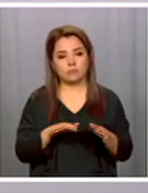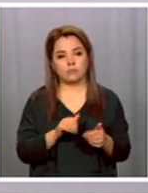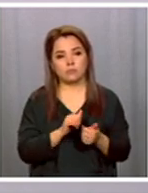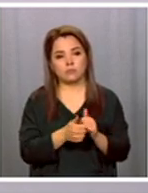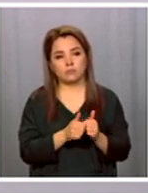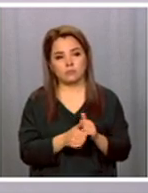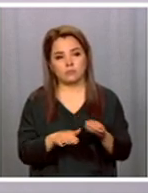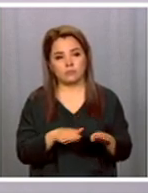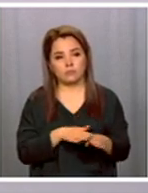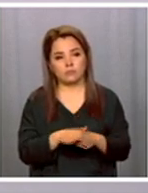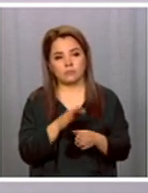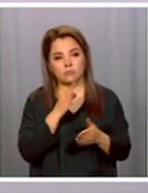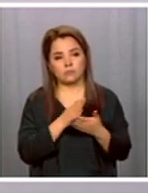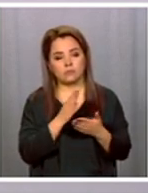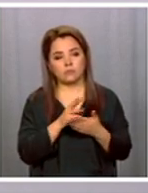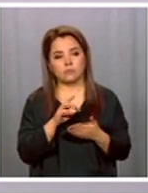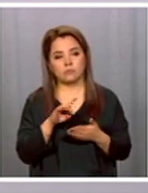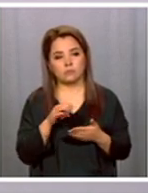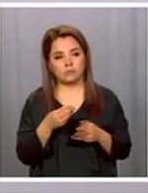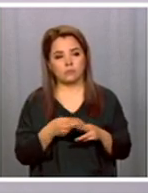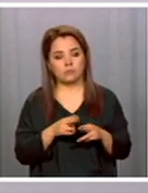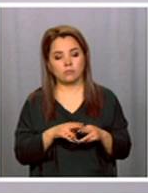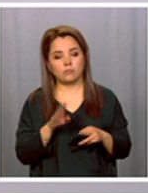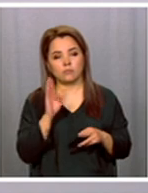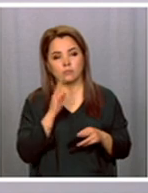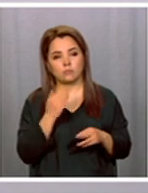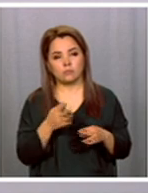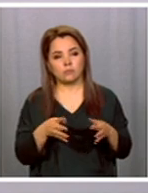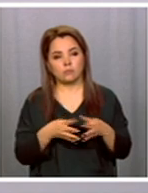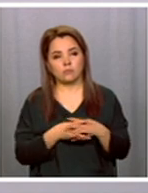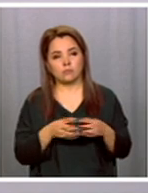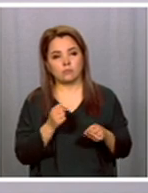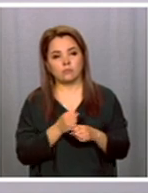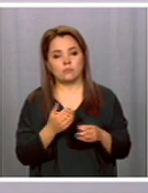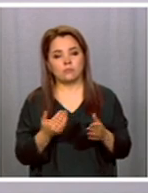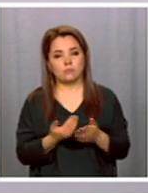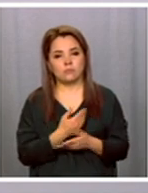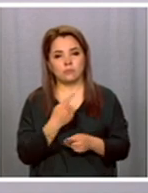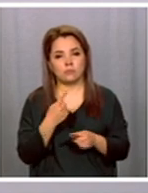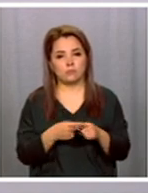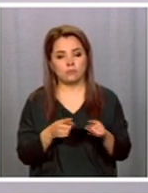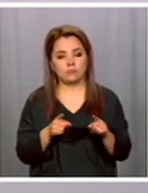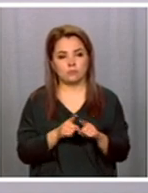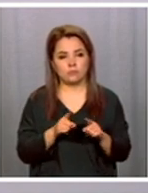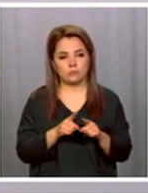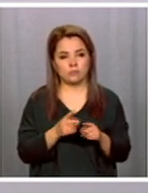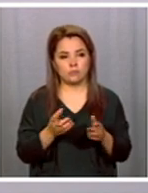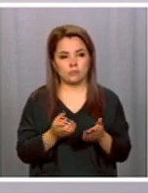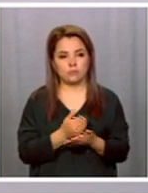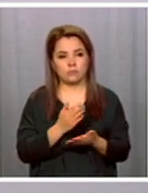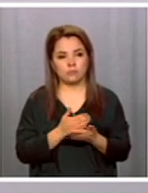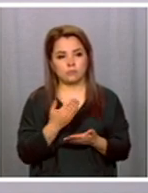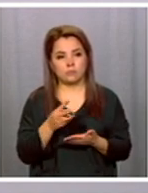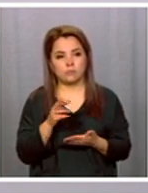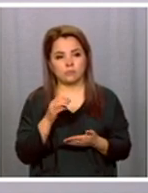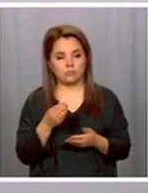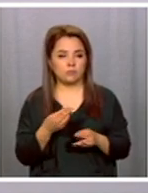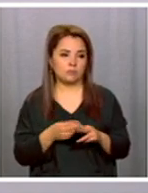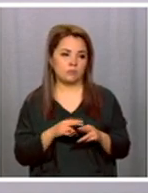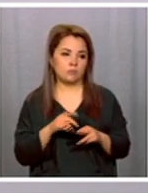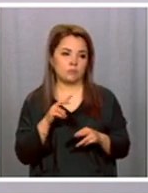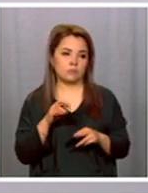реакциясы болады. Мырыш сутек атомының орнын басып, жаңа қосылыстар, яғни мырыштың хлориді